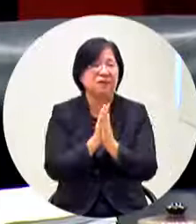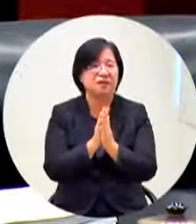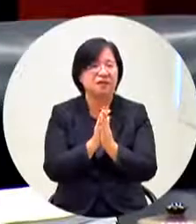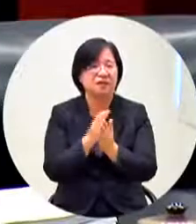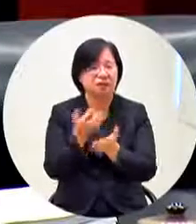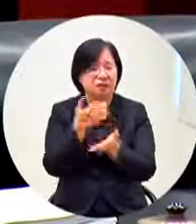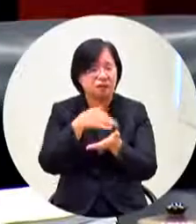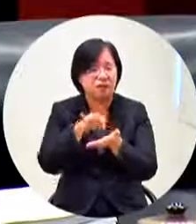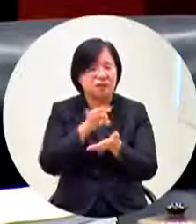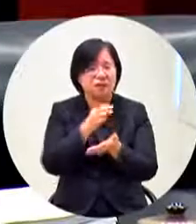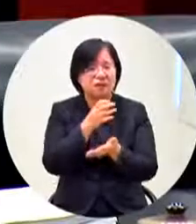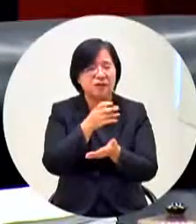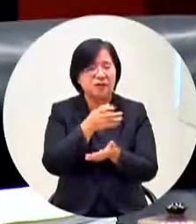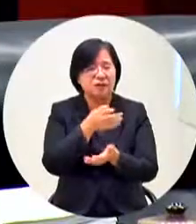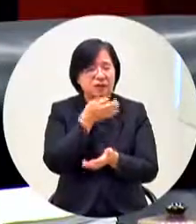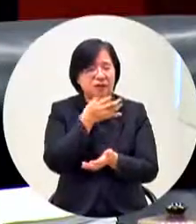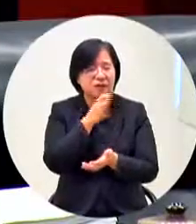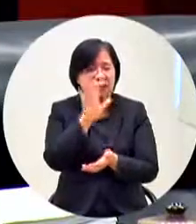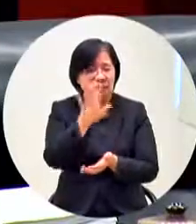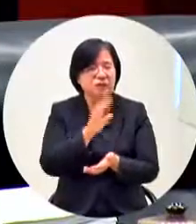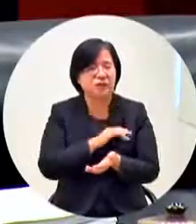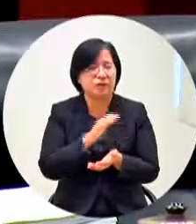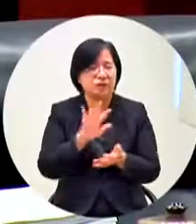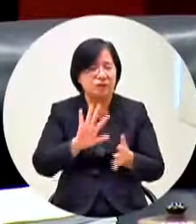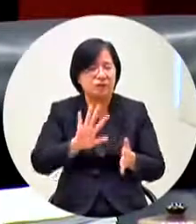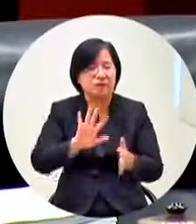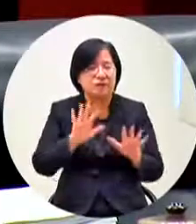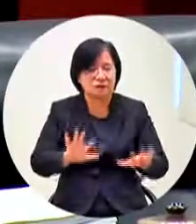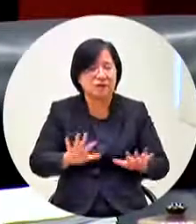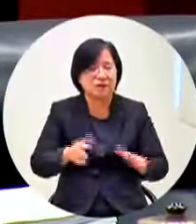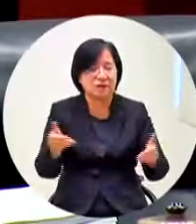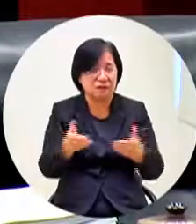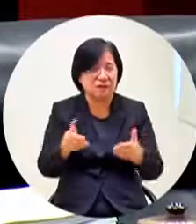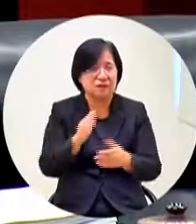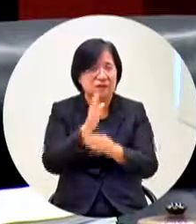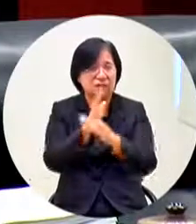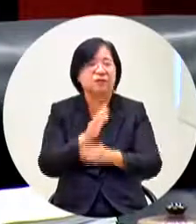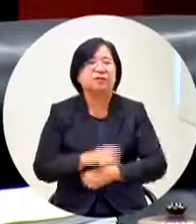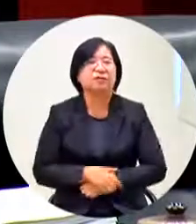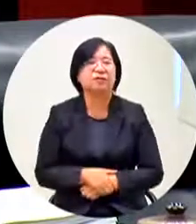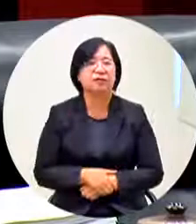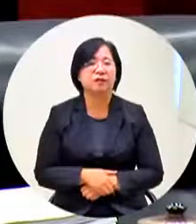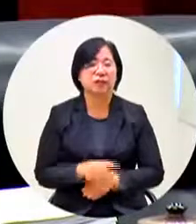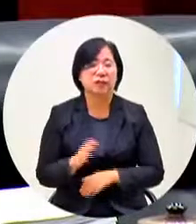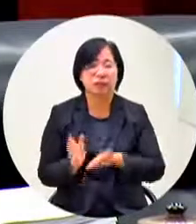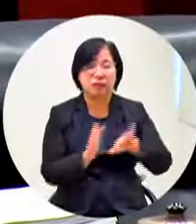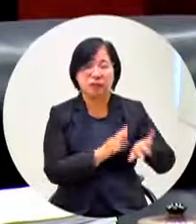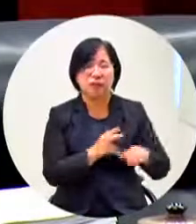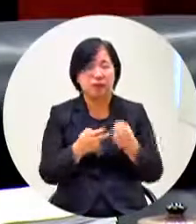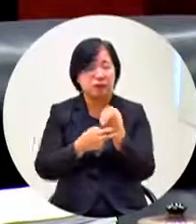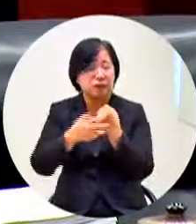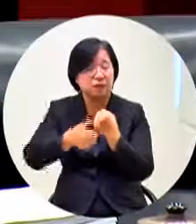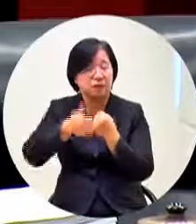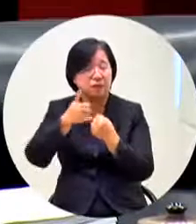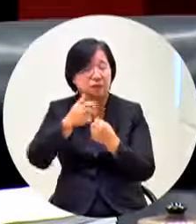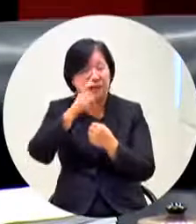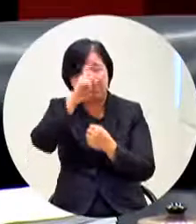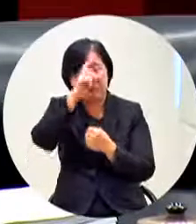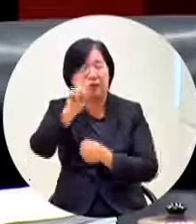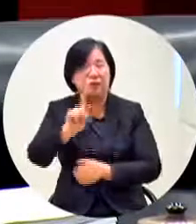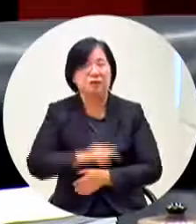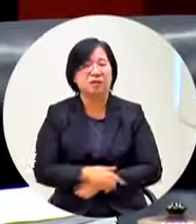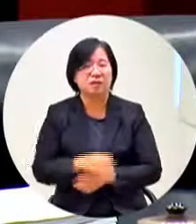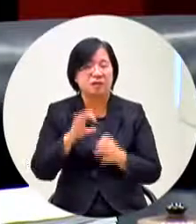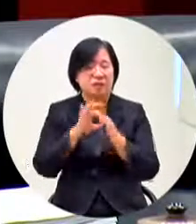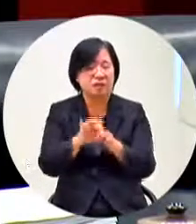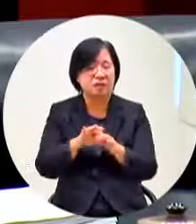托你们要跟紧。另外我们的这个是我们李明他们的要求啦，他们希望说在这个游戏区招标的